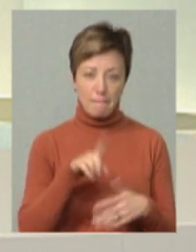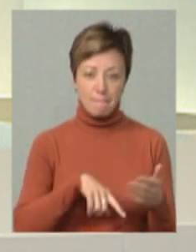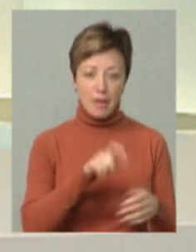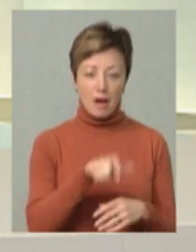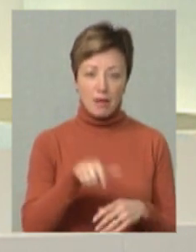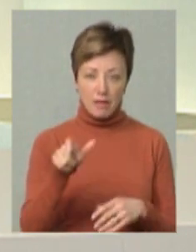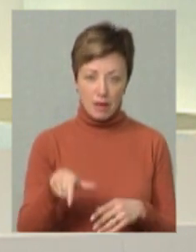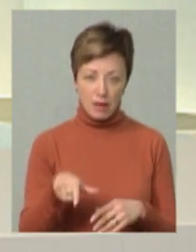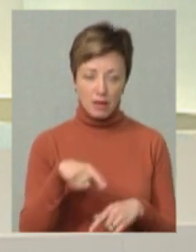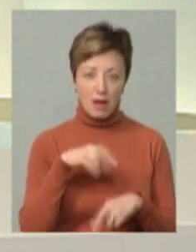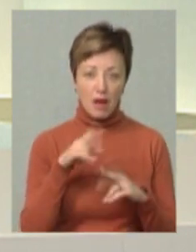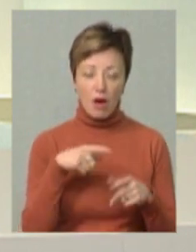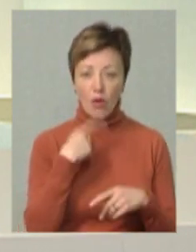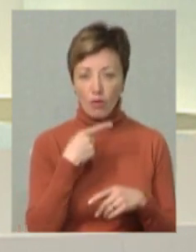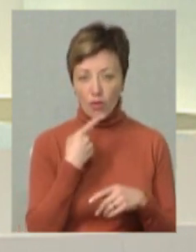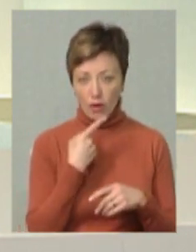як говорив